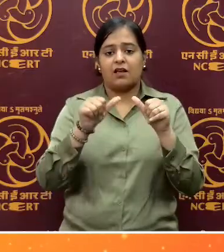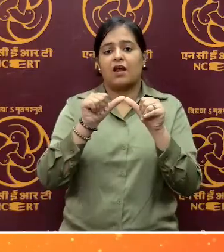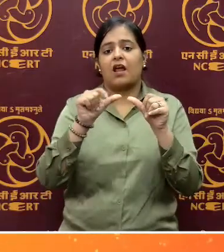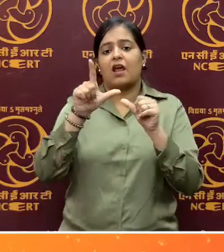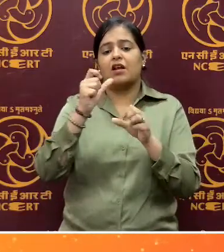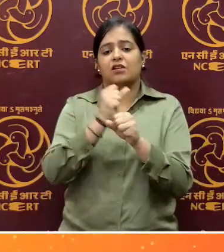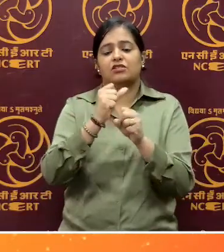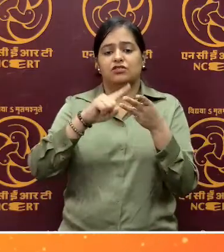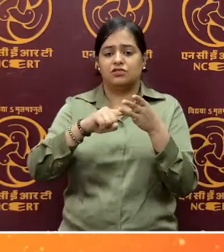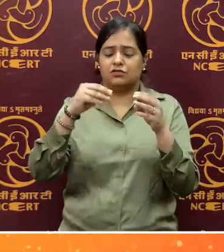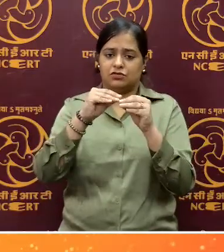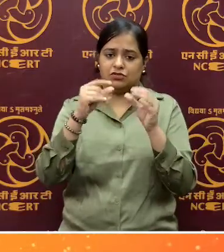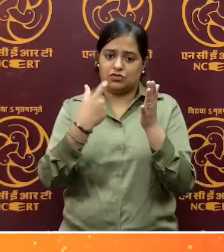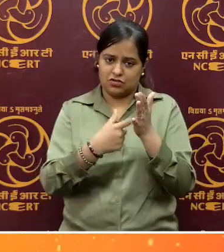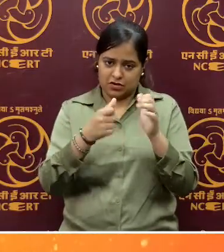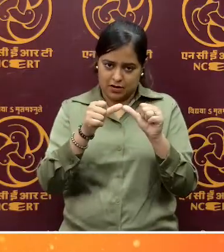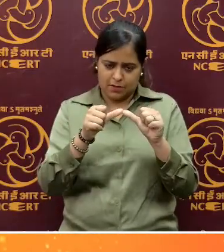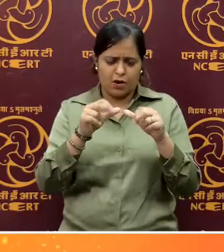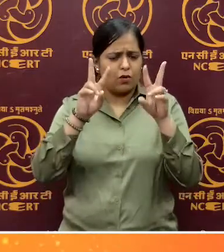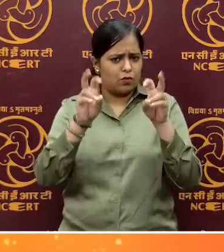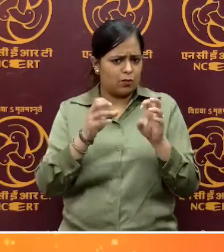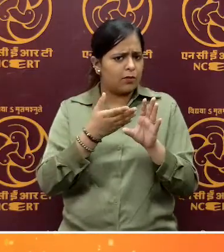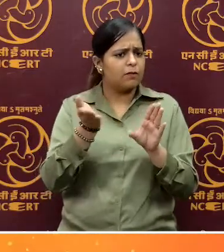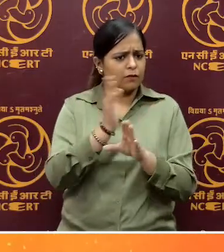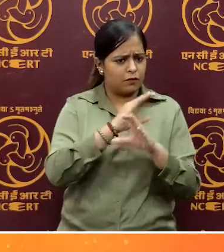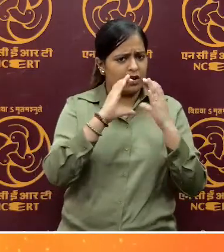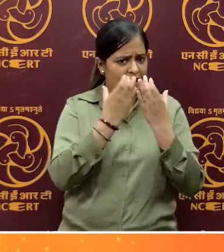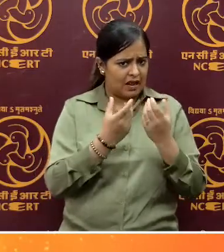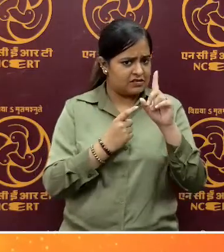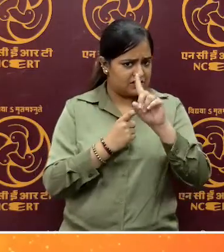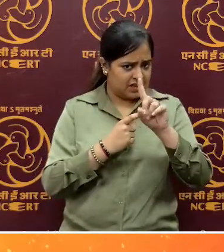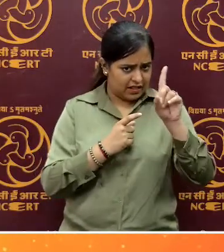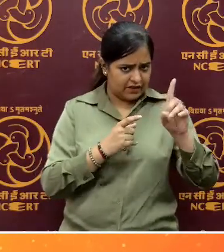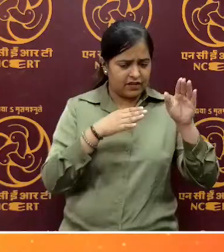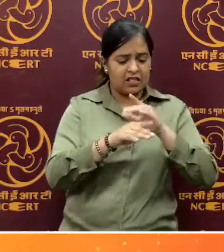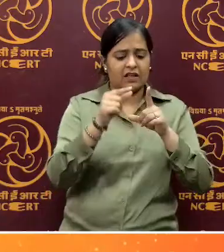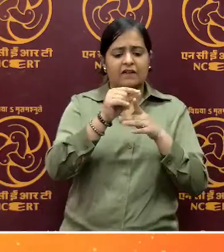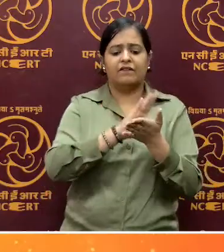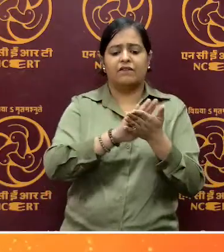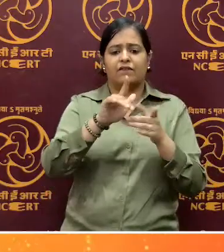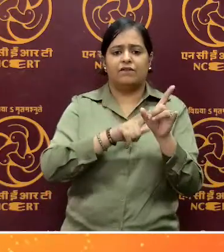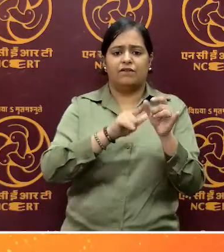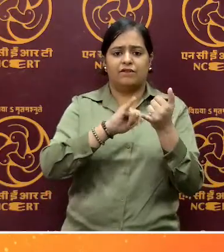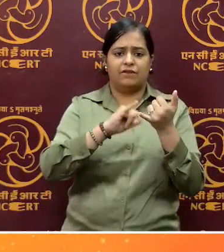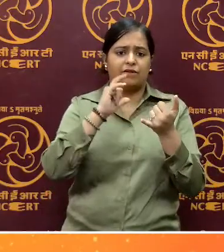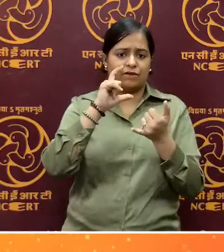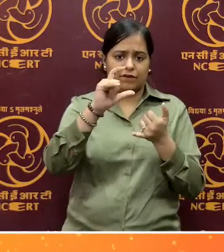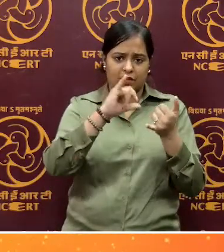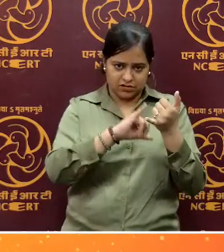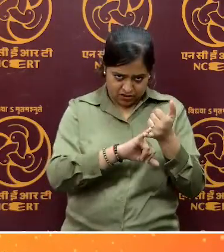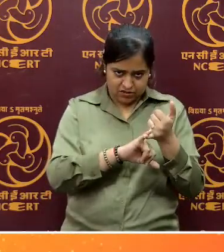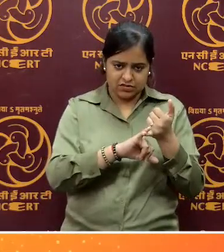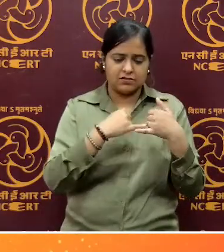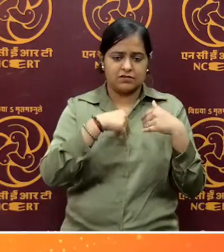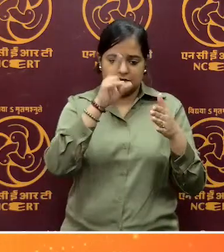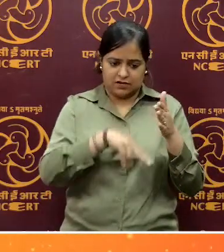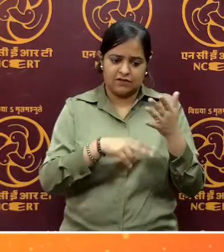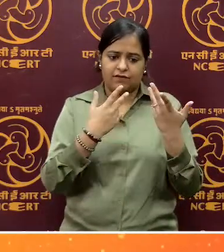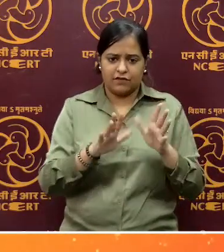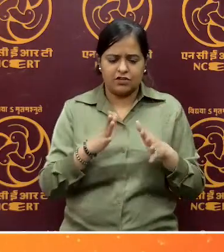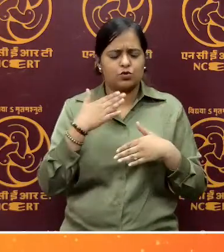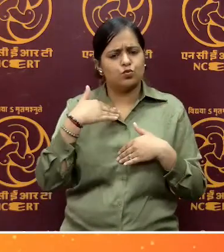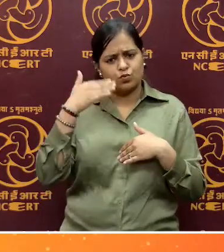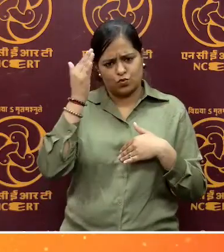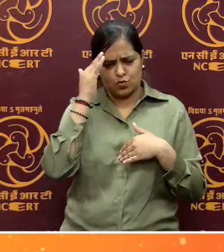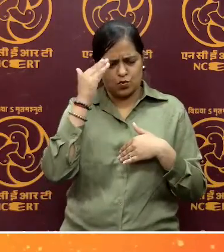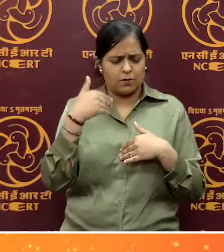आपने फिजिक्स में शायद कक्षा 11वीं में पढ़ा होगा। और आइए थोड़ा सा जानते हैं वेक्टर्स के बारे में। मैं अपनी समझ से आपको बताना चाहूँगी,